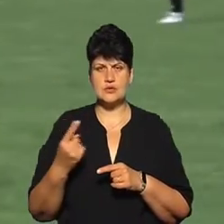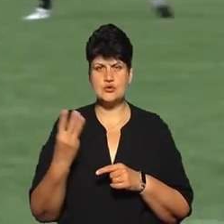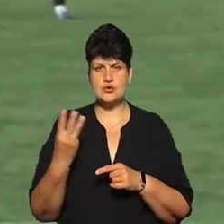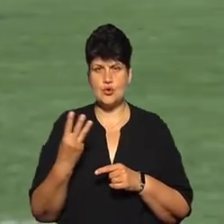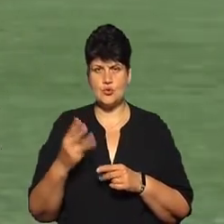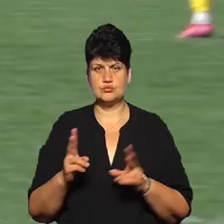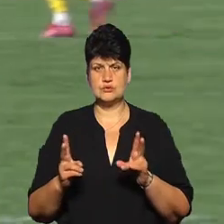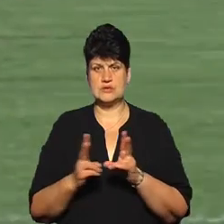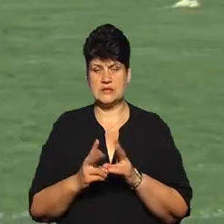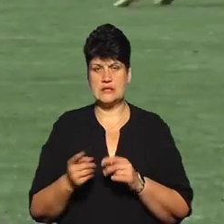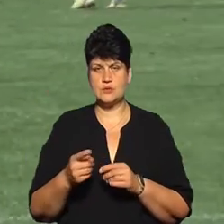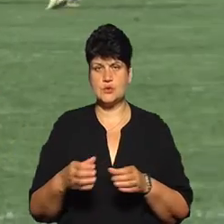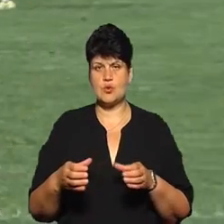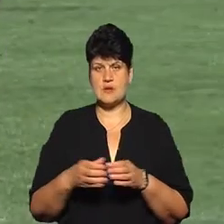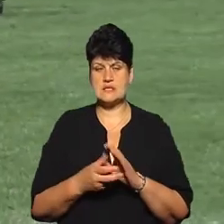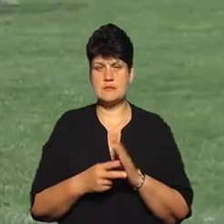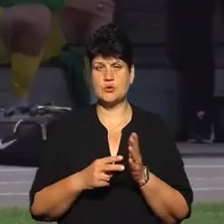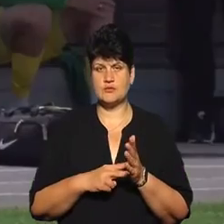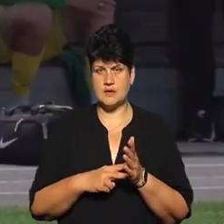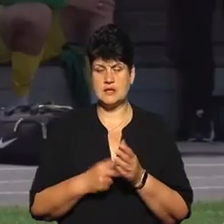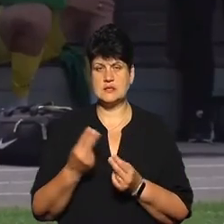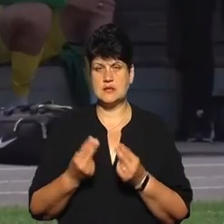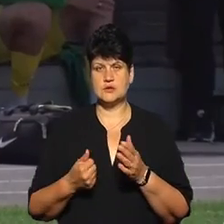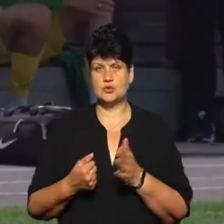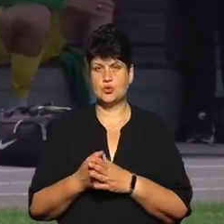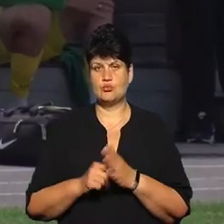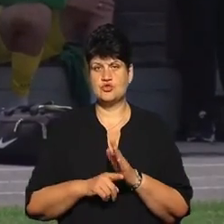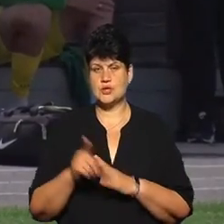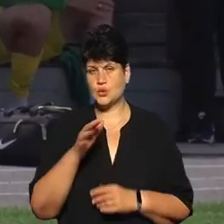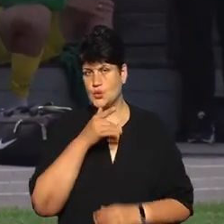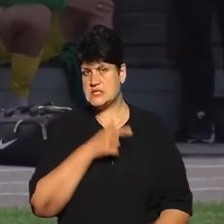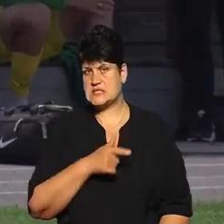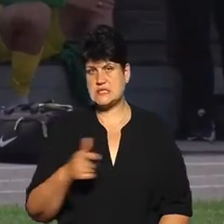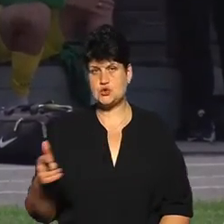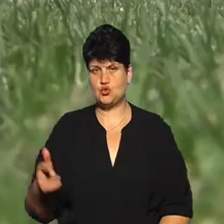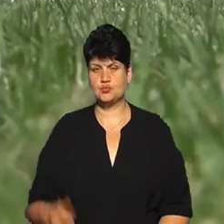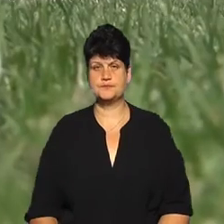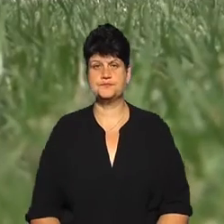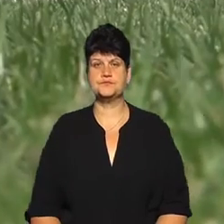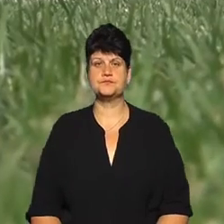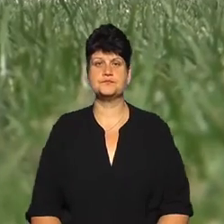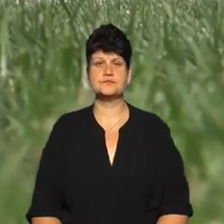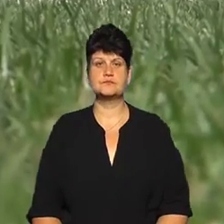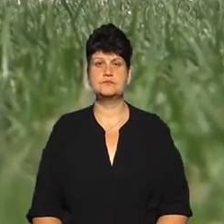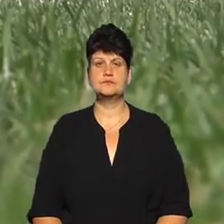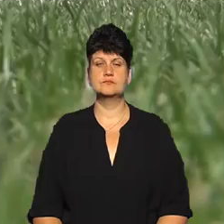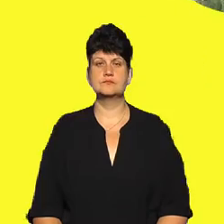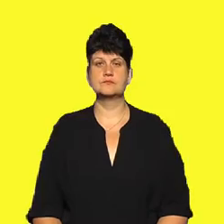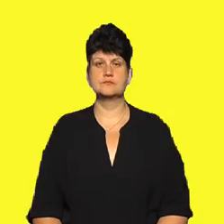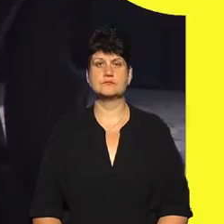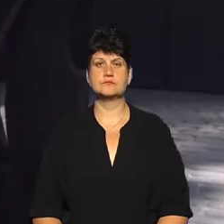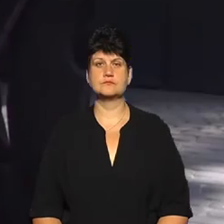тернопільська команда запланувала зіграти до початку сезону. Тарас Бурак, Андрій Прокопів. Новини на Суспільному. Тернопіль.